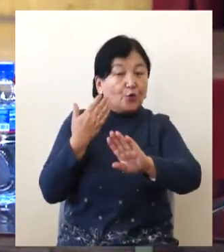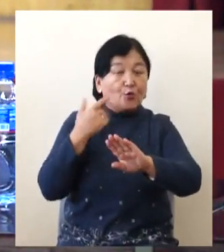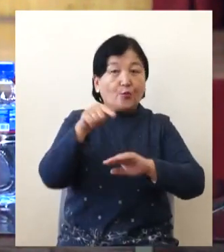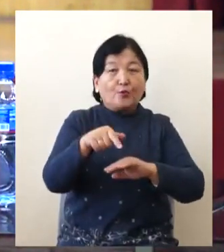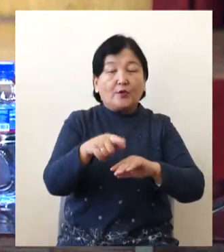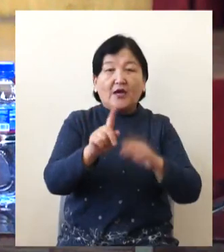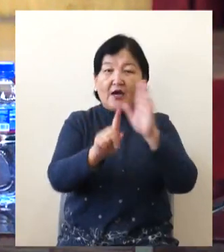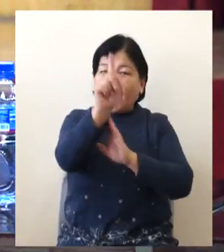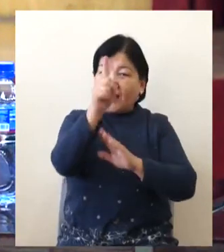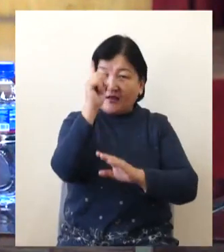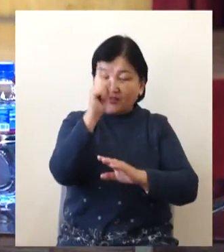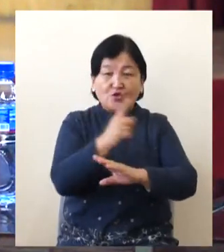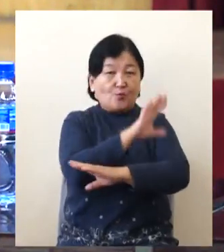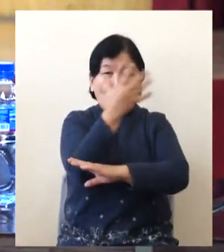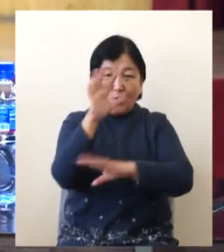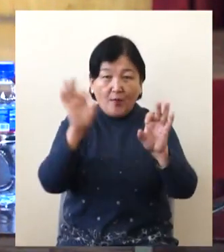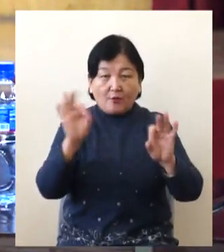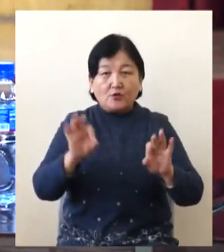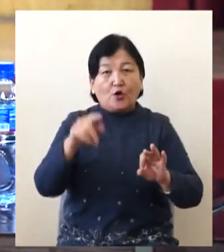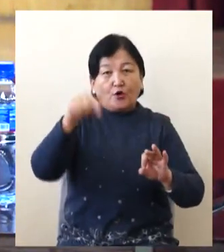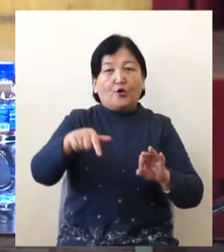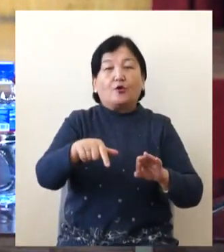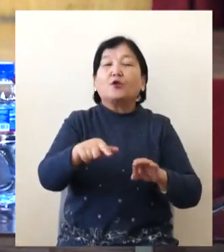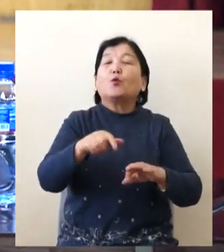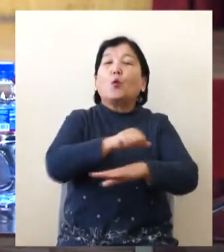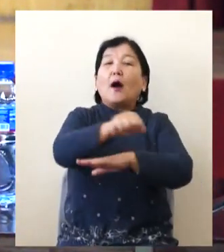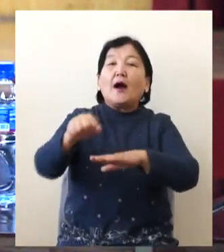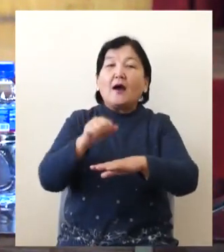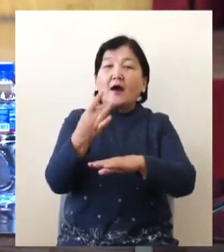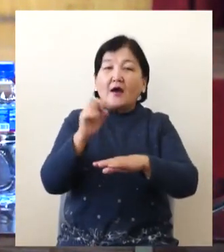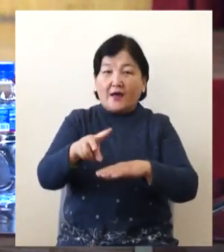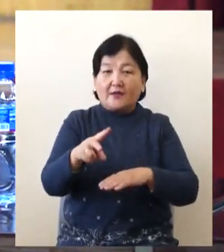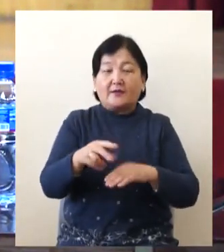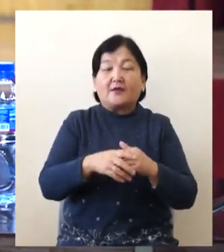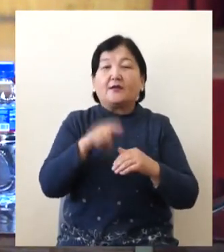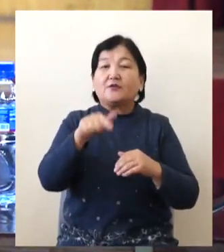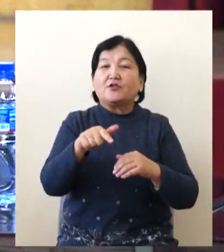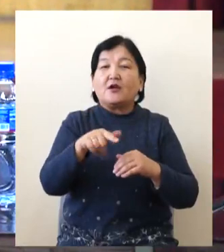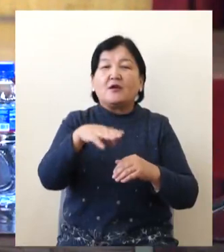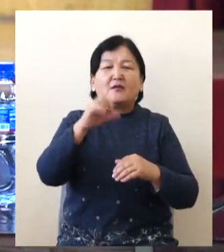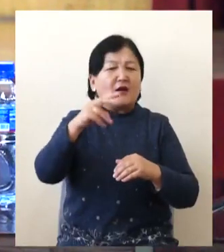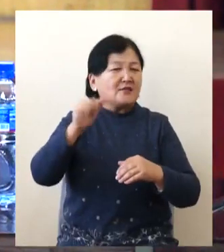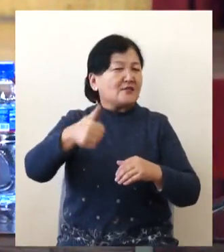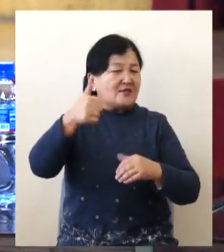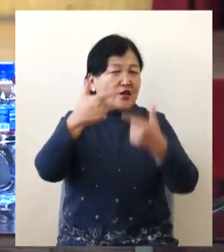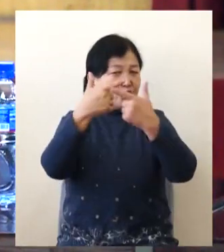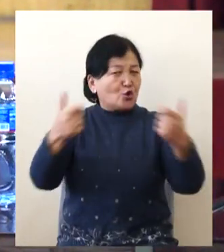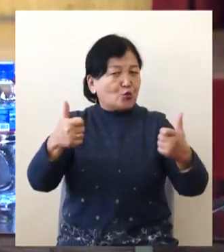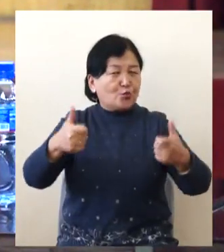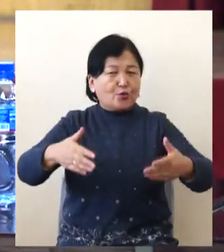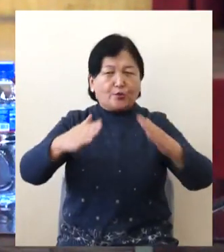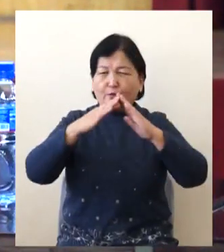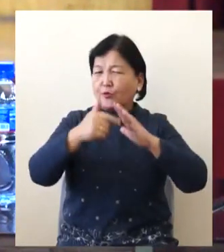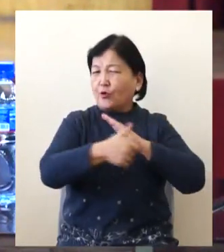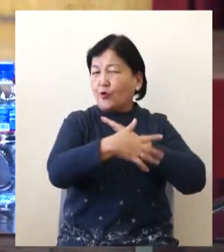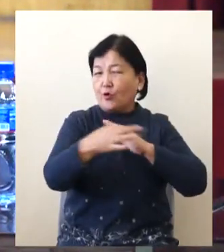Эхлээд хоосон цөл байсан. А өнөөдөр болохоор энд тансаг буудлууд хурлын ордон, уралдааны машины тойрог гэж байдаг